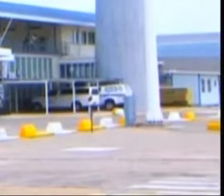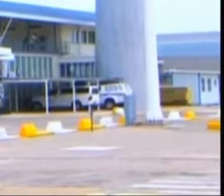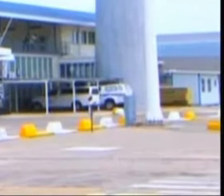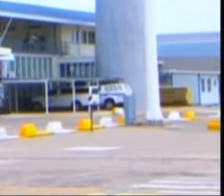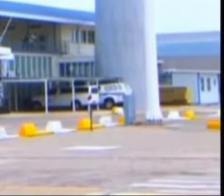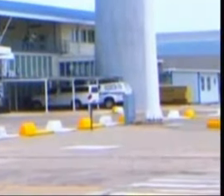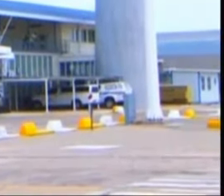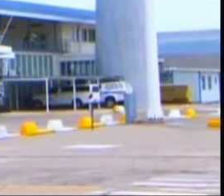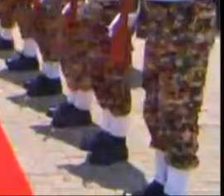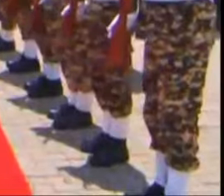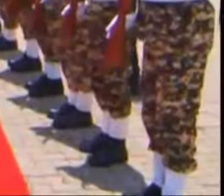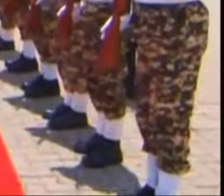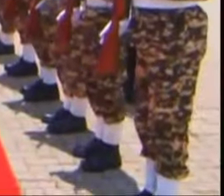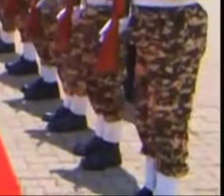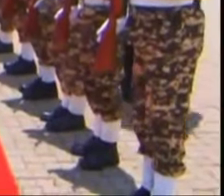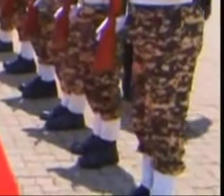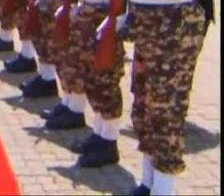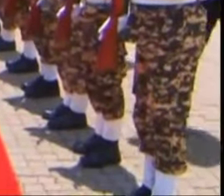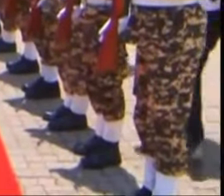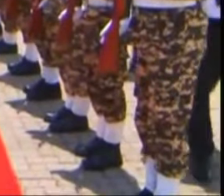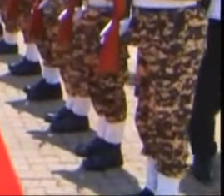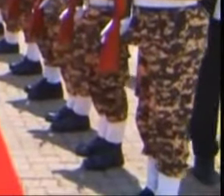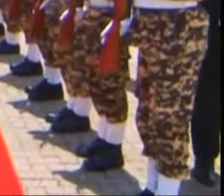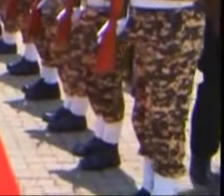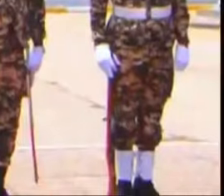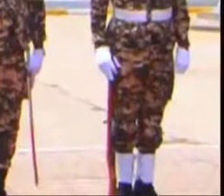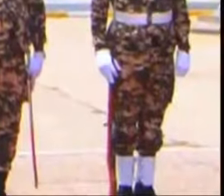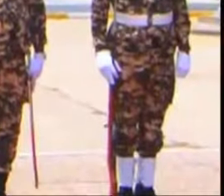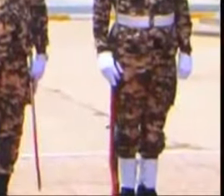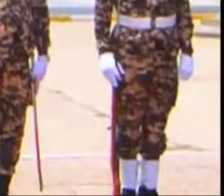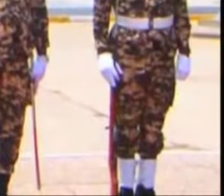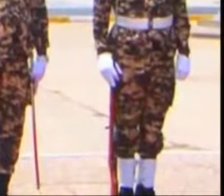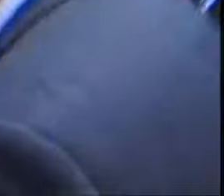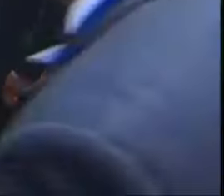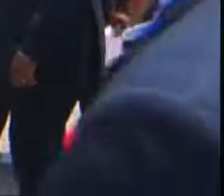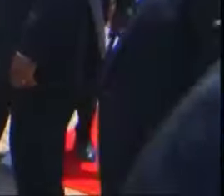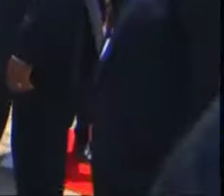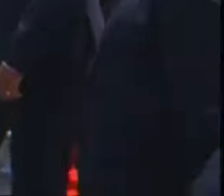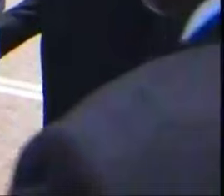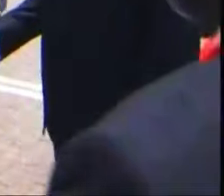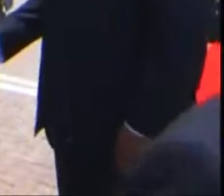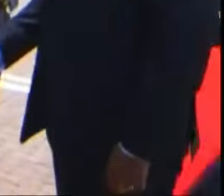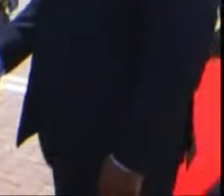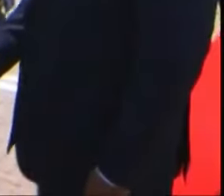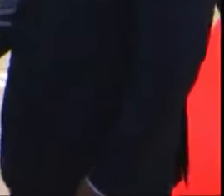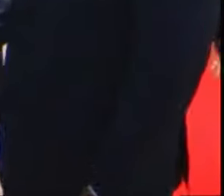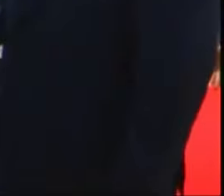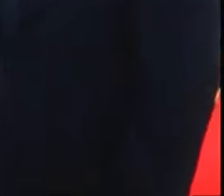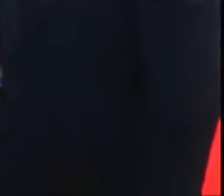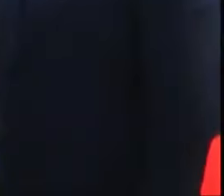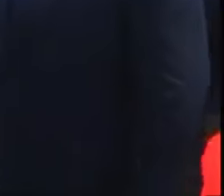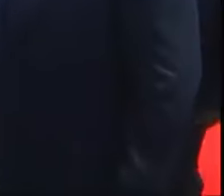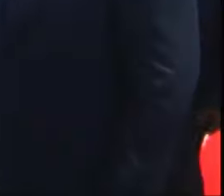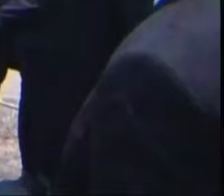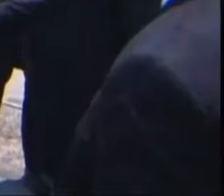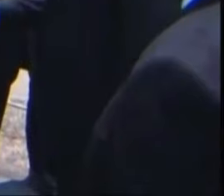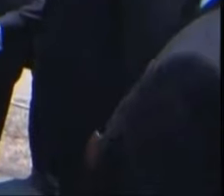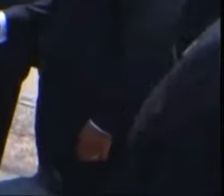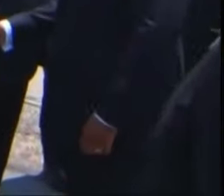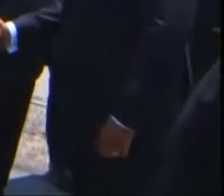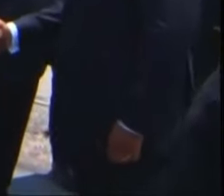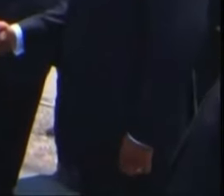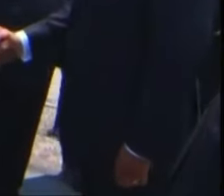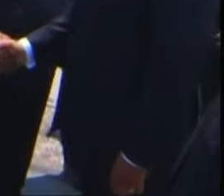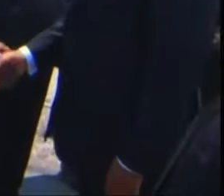international Osea Katako de Windhoek en Namibie. Après les honneurs militaires à sa descente d'avion, il a été accueilli par